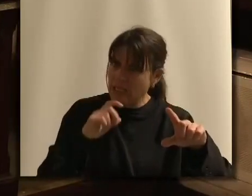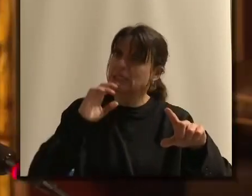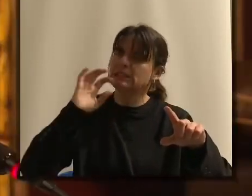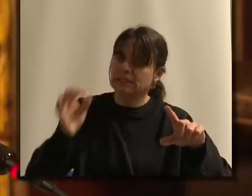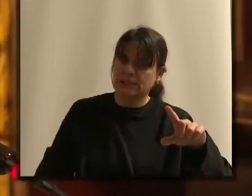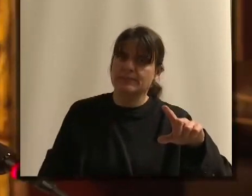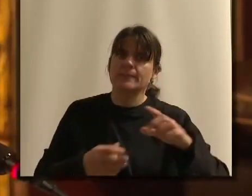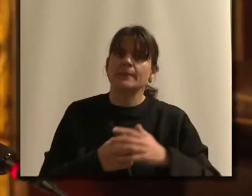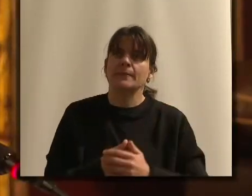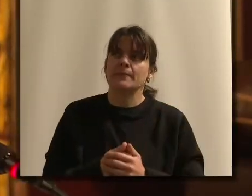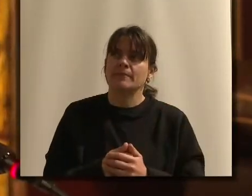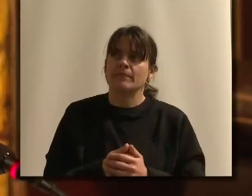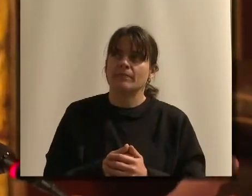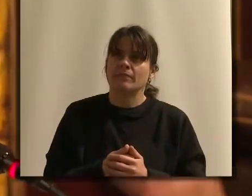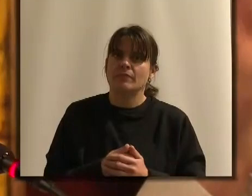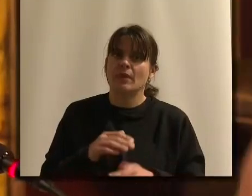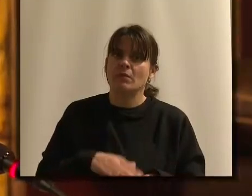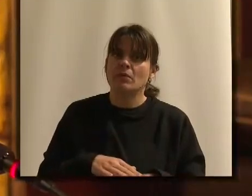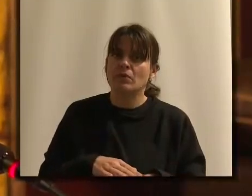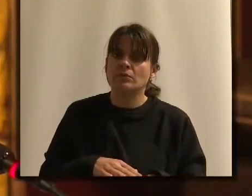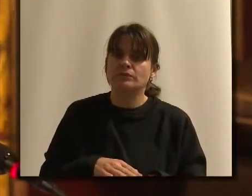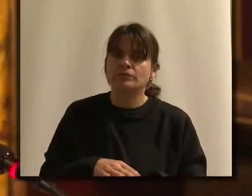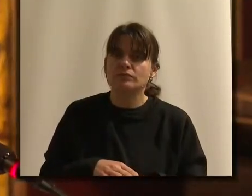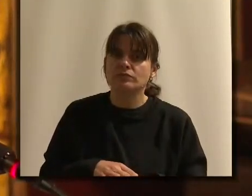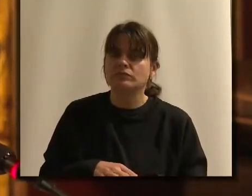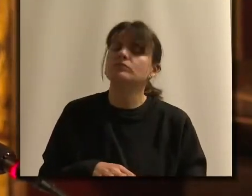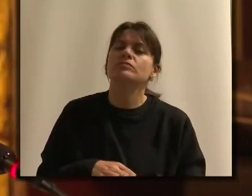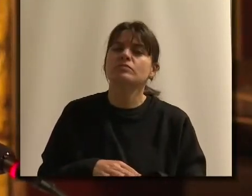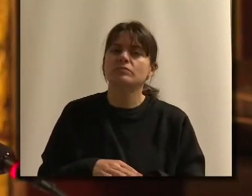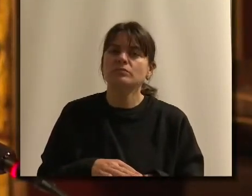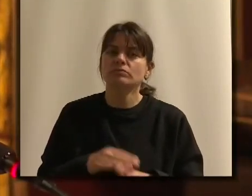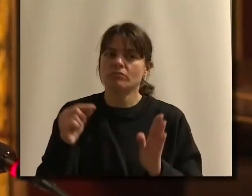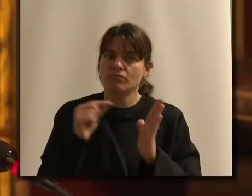2022. És per un total, és un punt anàleg